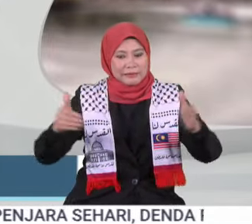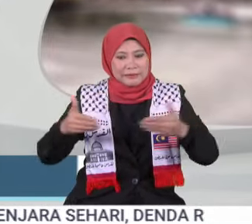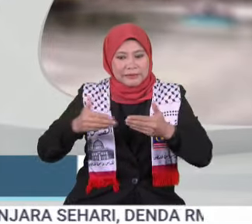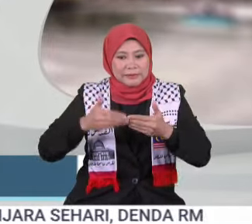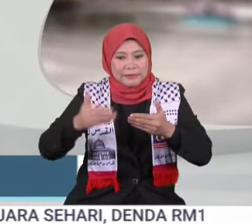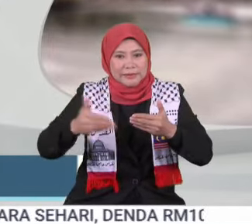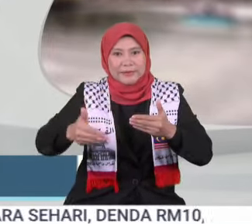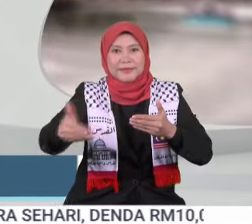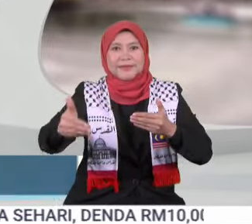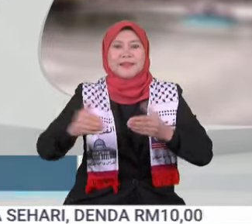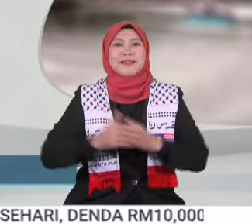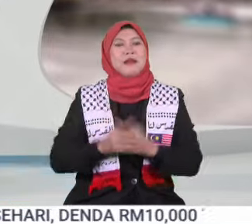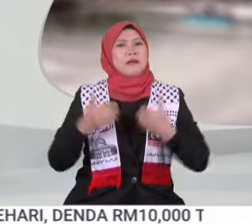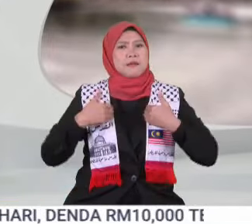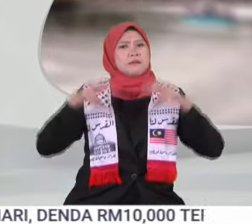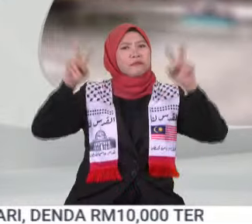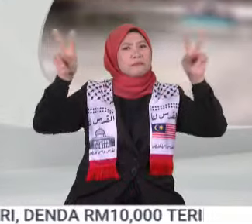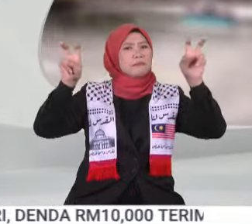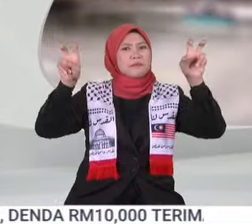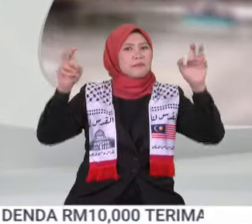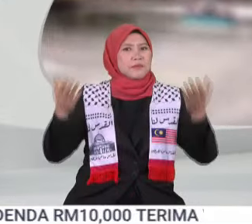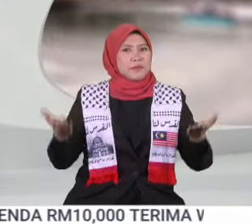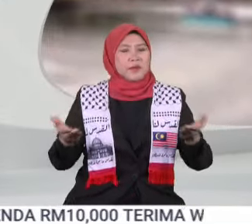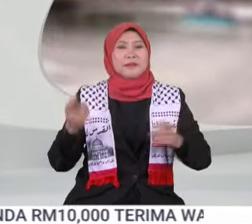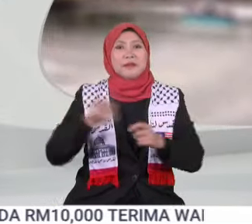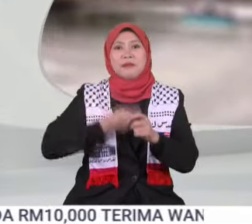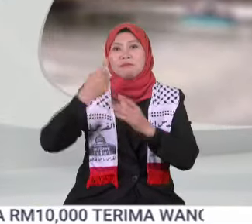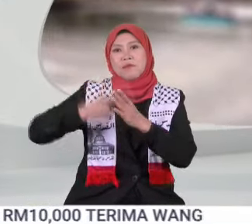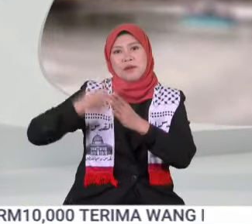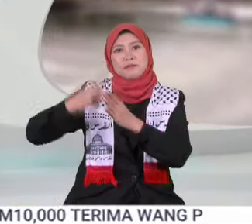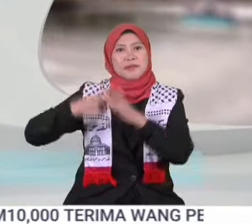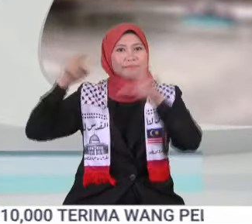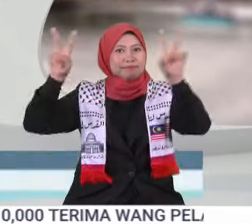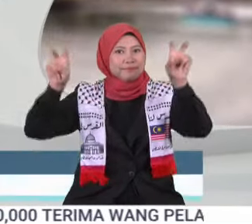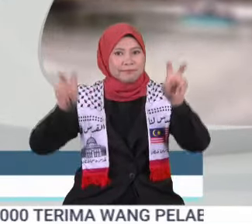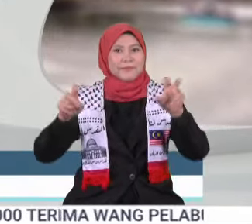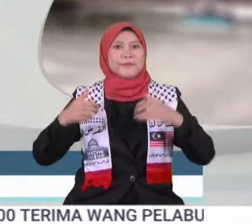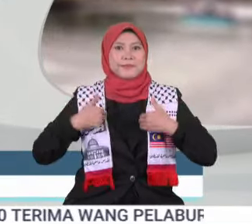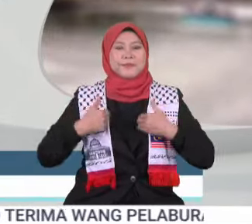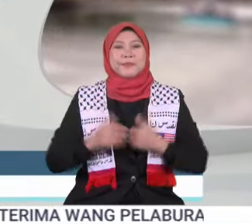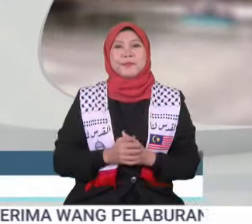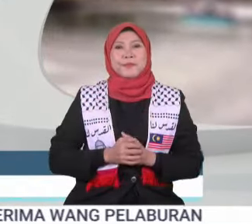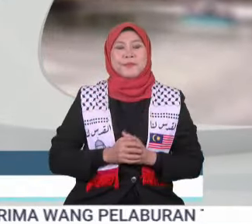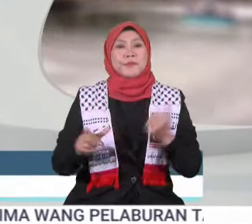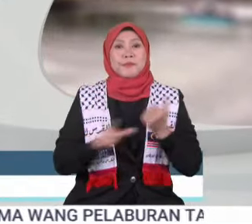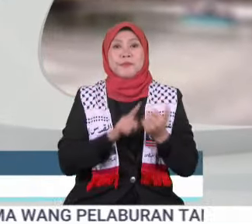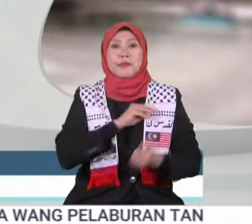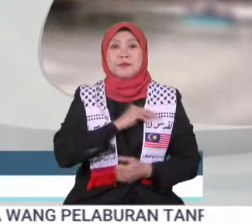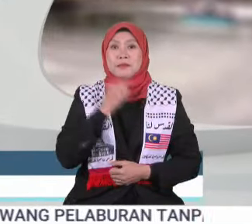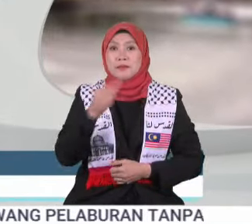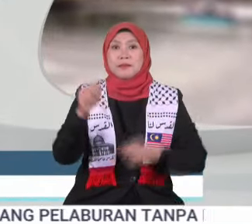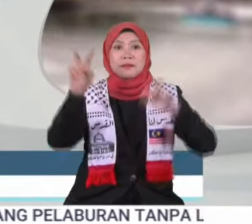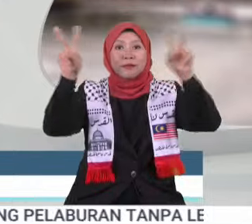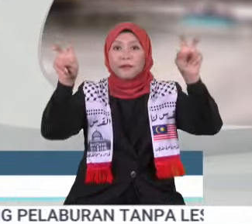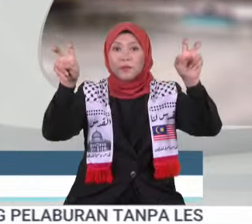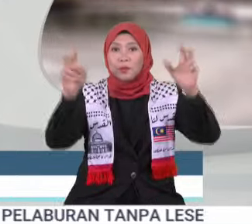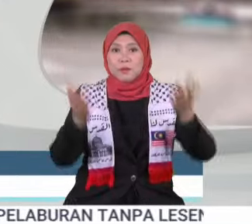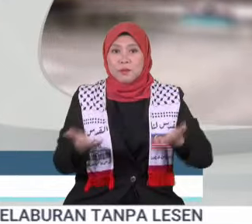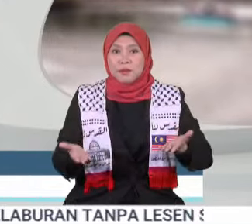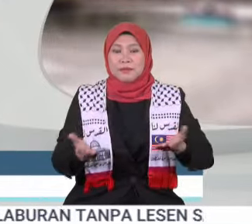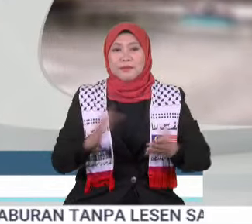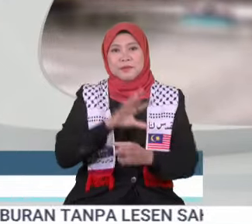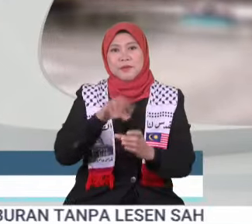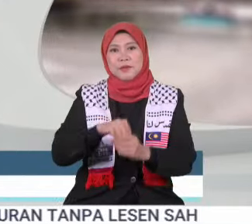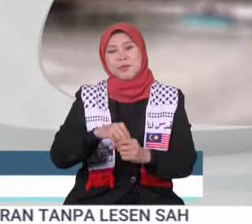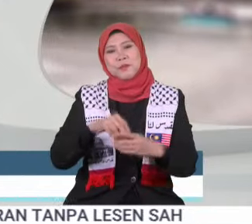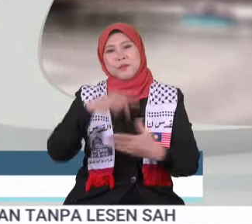sahaja lagi akan mempunyai tema khusus pada setiap bulan ketua menteri Datuk Seri Abdul Rauf yusof berkata antara tema yang diadakan